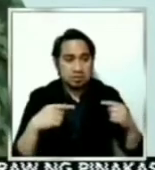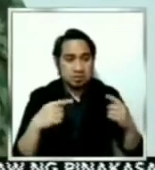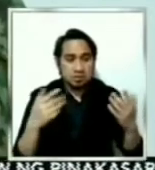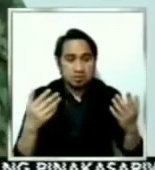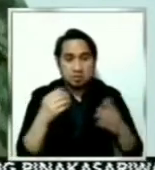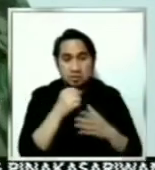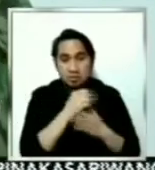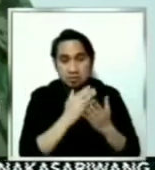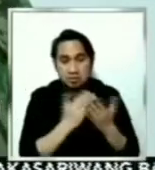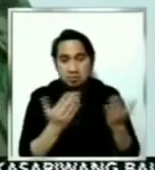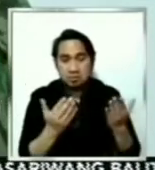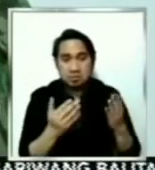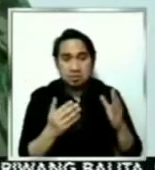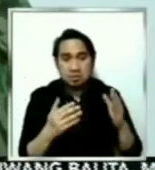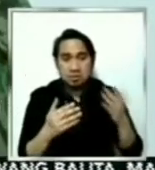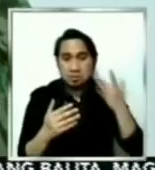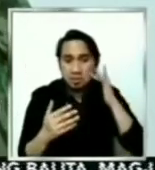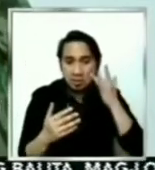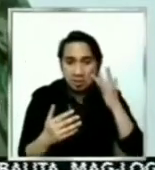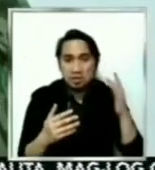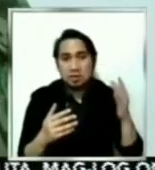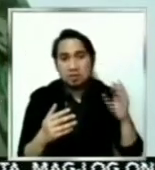bi.